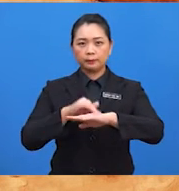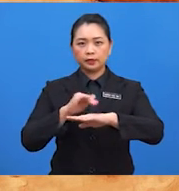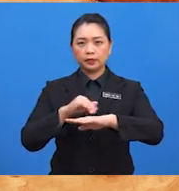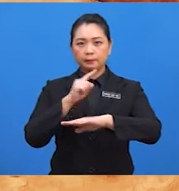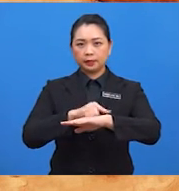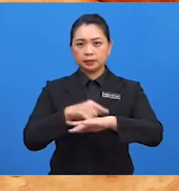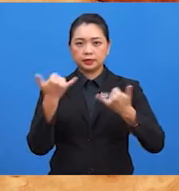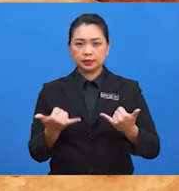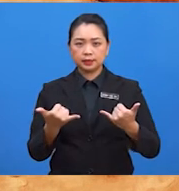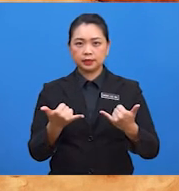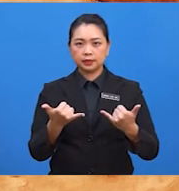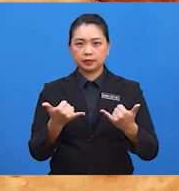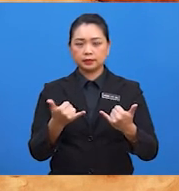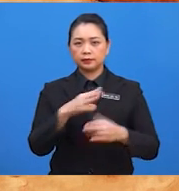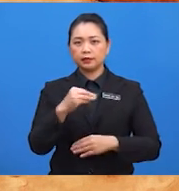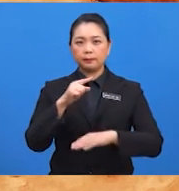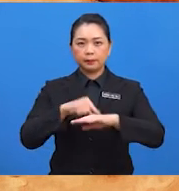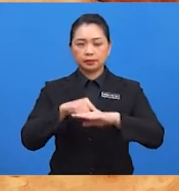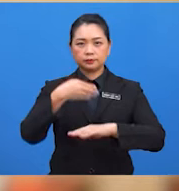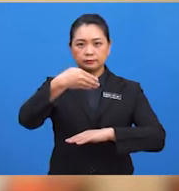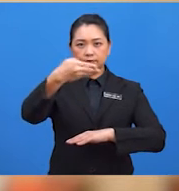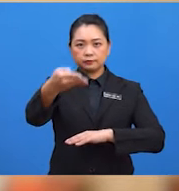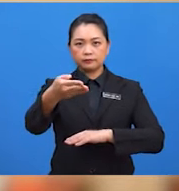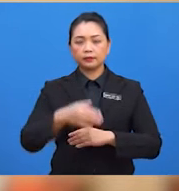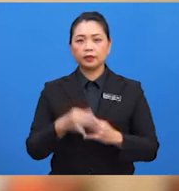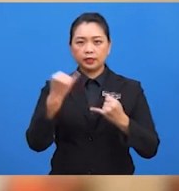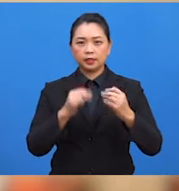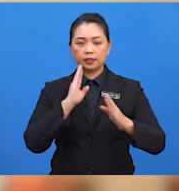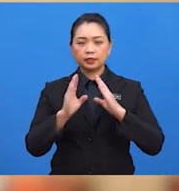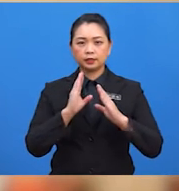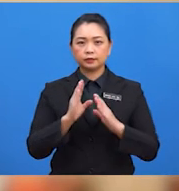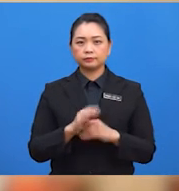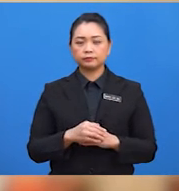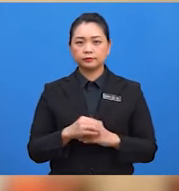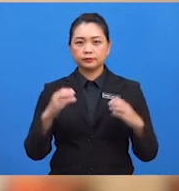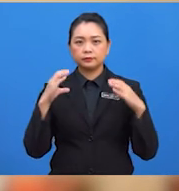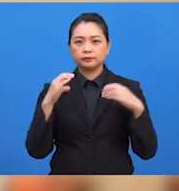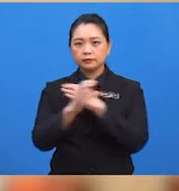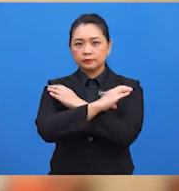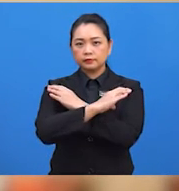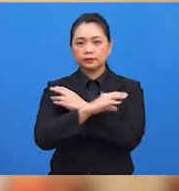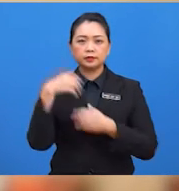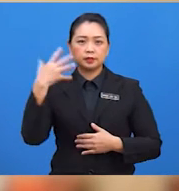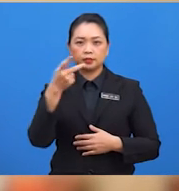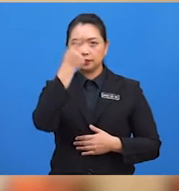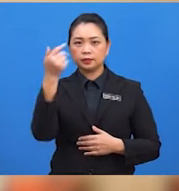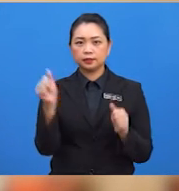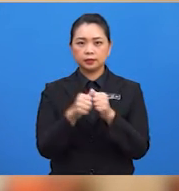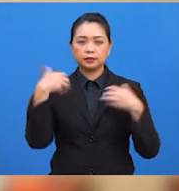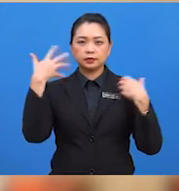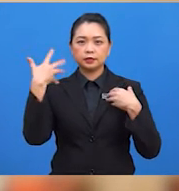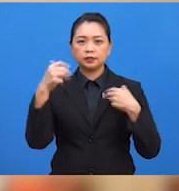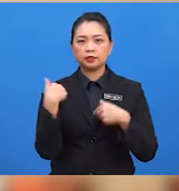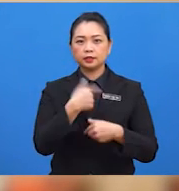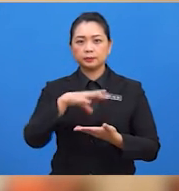pada masa kini dan pada masa akan datang. Akhir kata, cintai sejarah kerana dengan sejarah